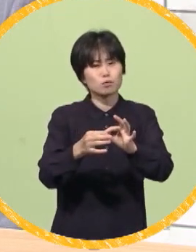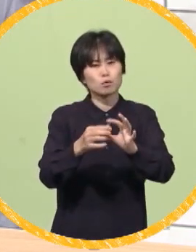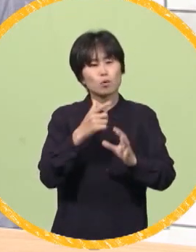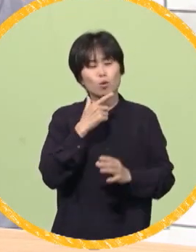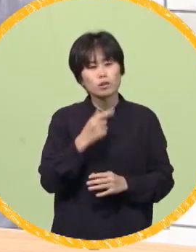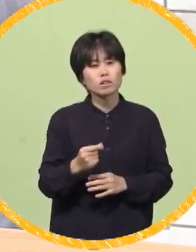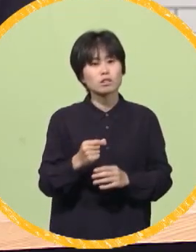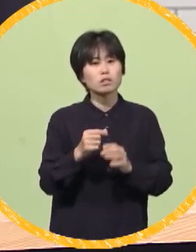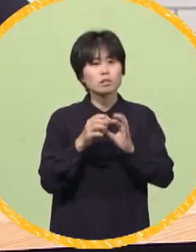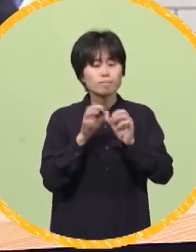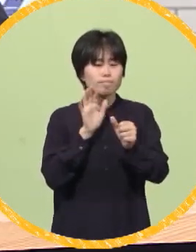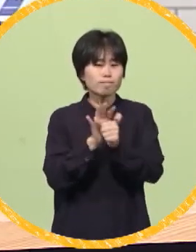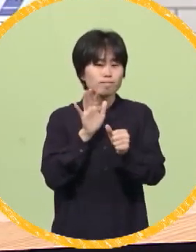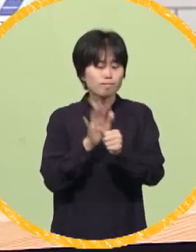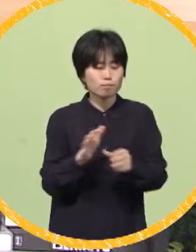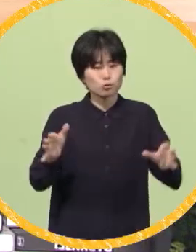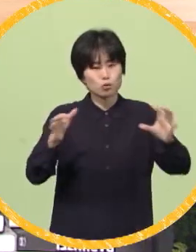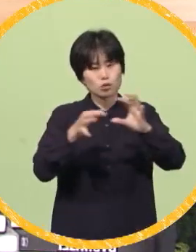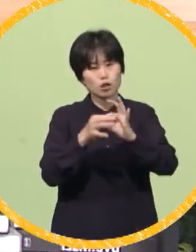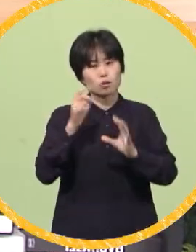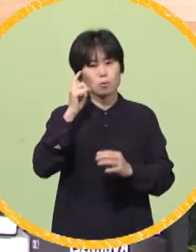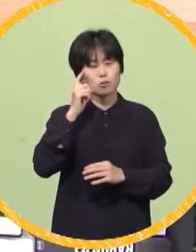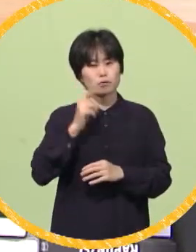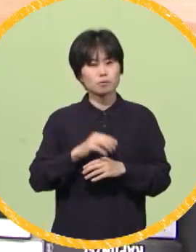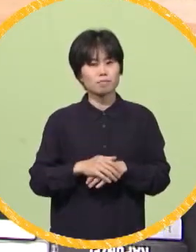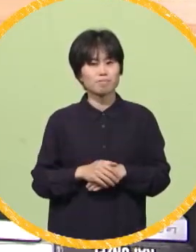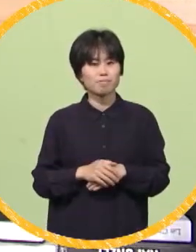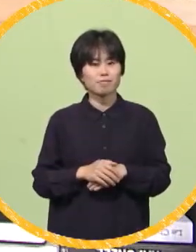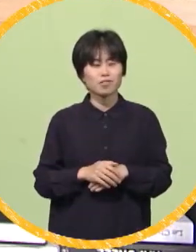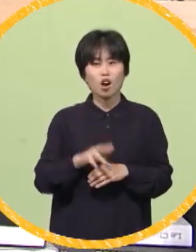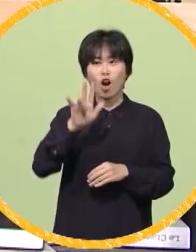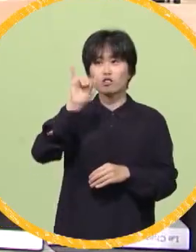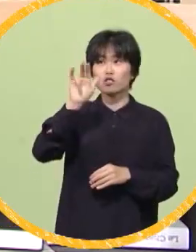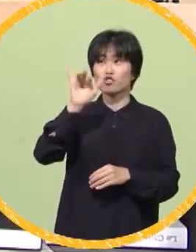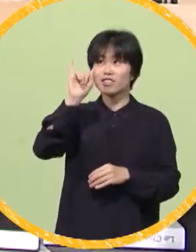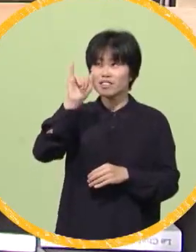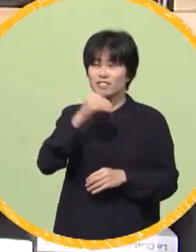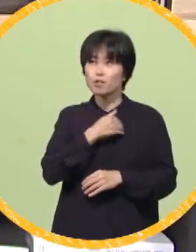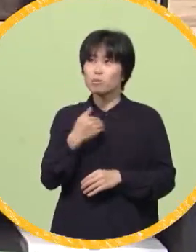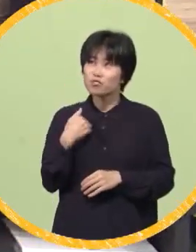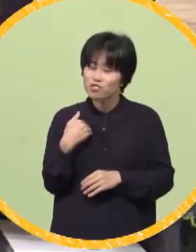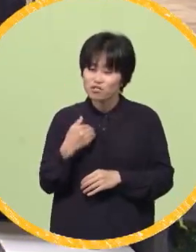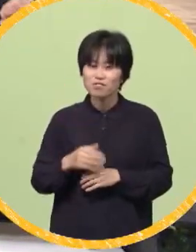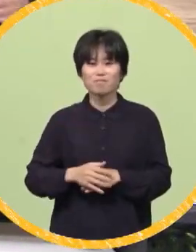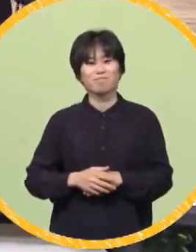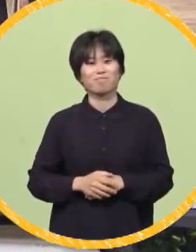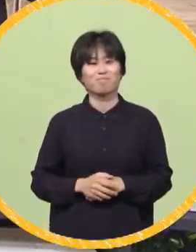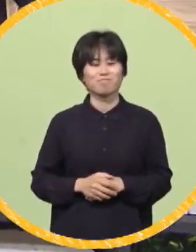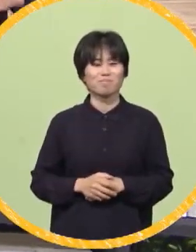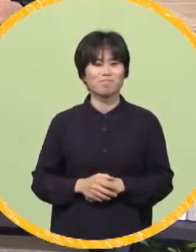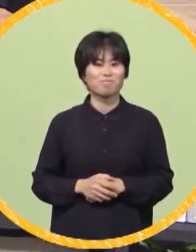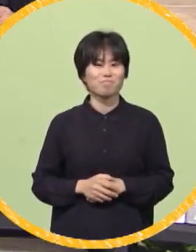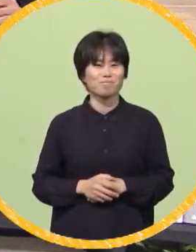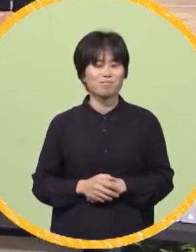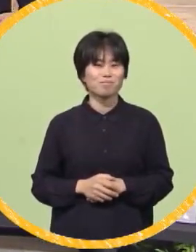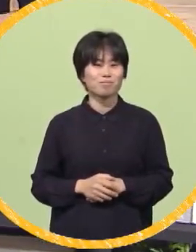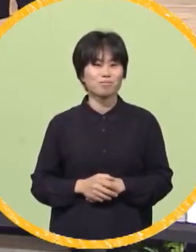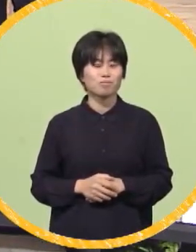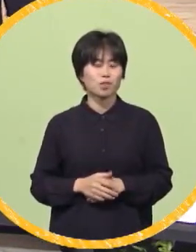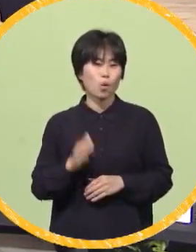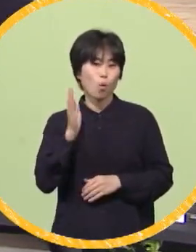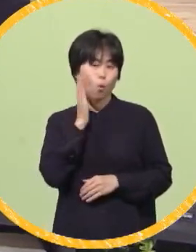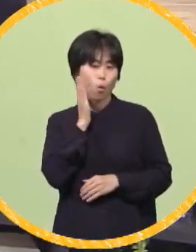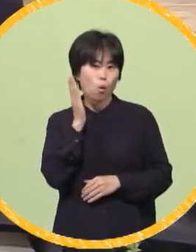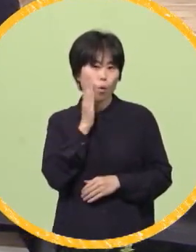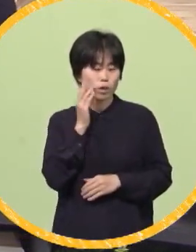なるわけですし、う ん う ん ね、 いやすごい。さあさあ、ルイル喋れるかい。 喋りますよ。大丈夫です。飲み込みました。 はい、さあ、美味し